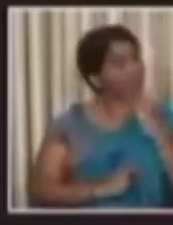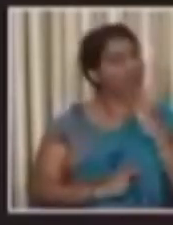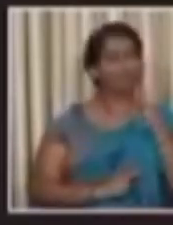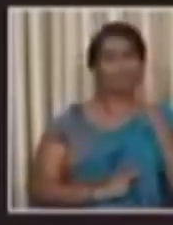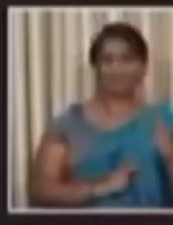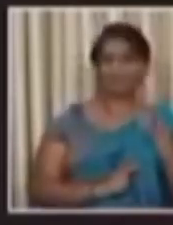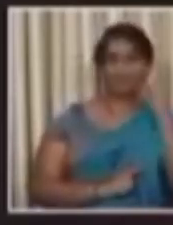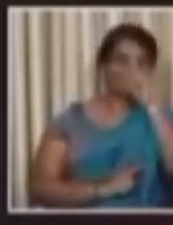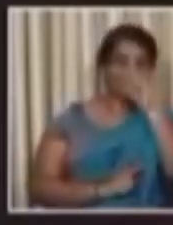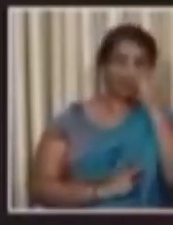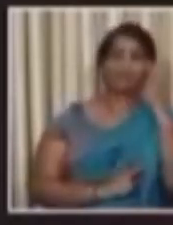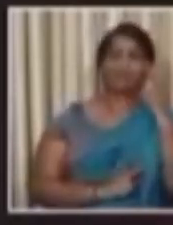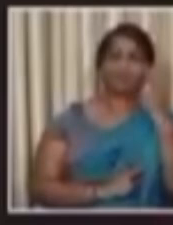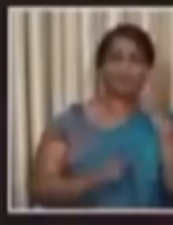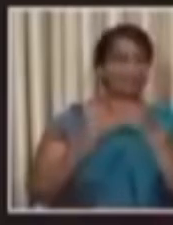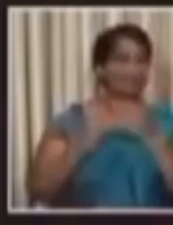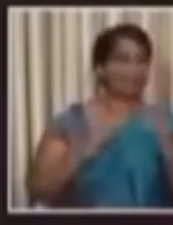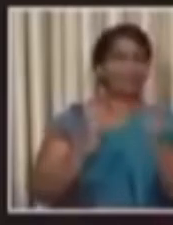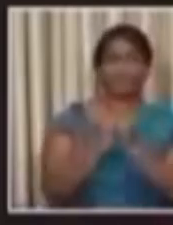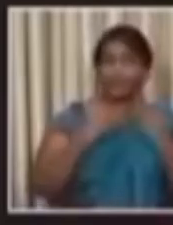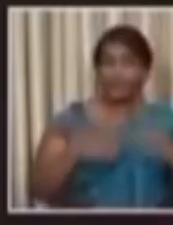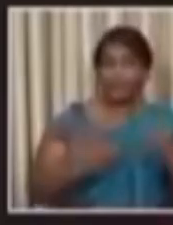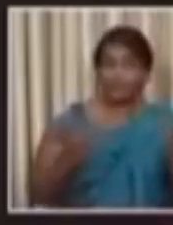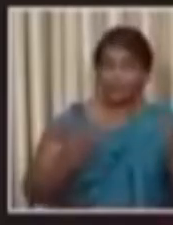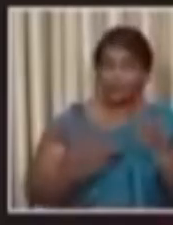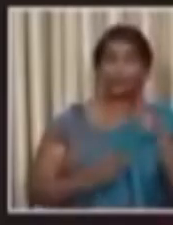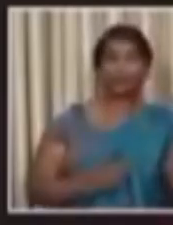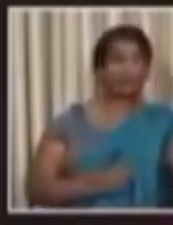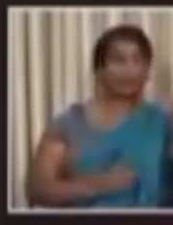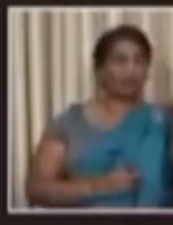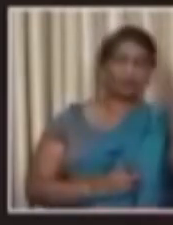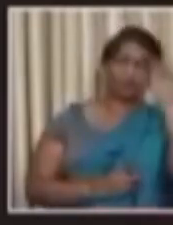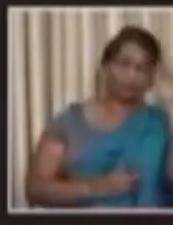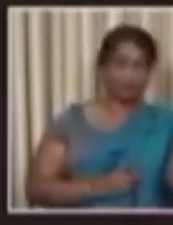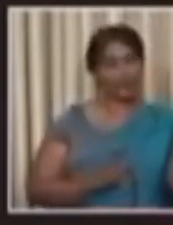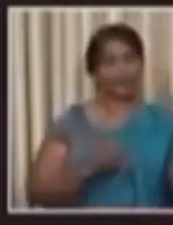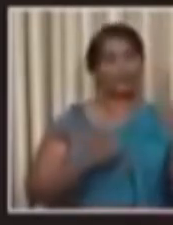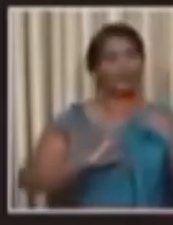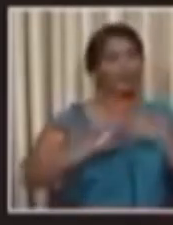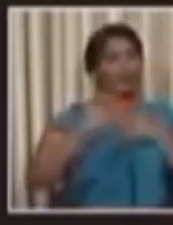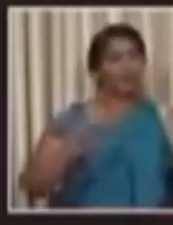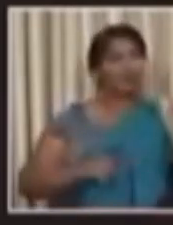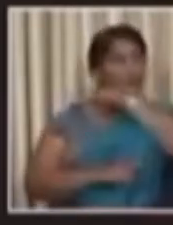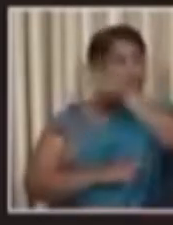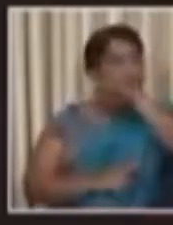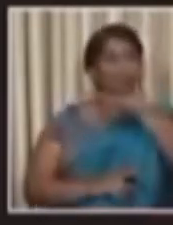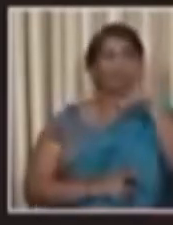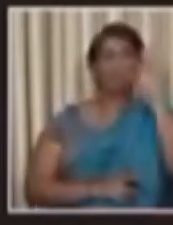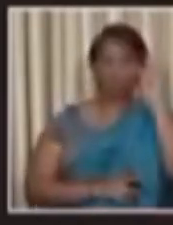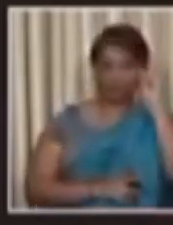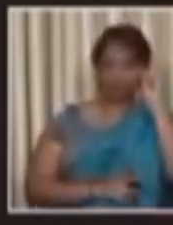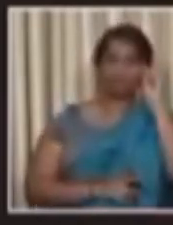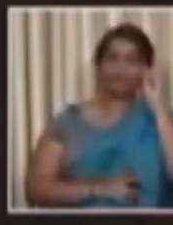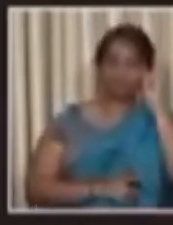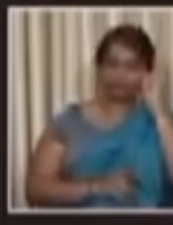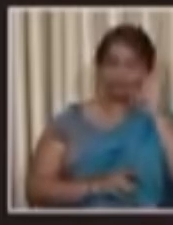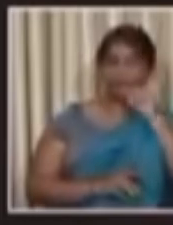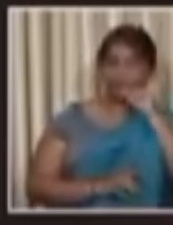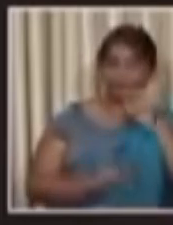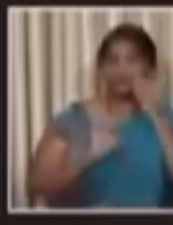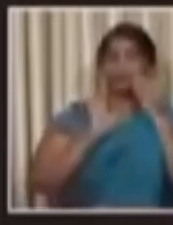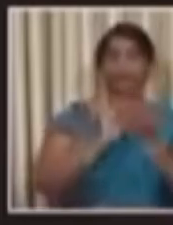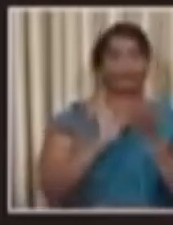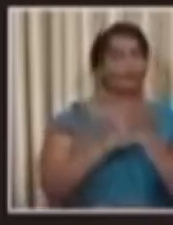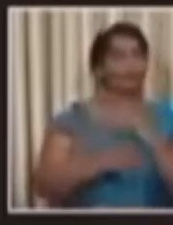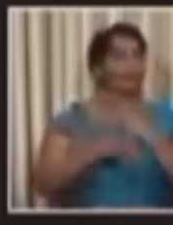කාලයකින්, මාසෙක දෙකක කාලෙකින් කරන්න බෑ කියලා ඔබතුමාලටම තේරුණාට රටේ ජනතාවට තේරෙන බව පසක් කරලා